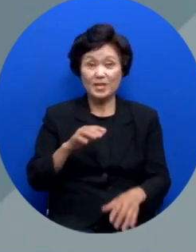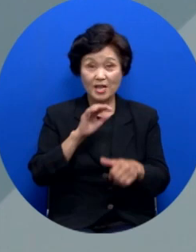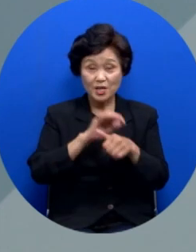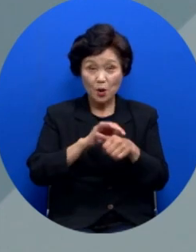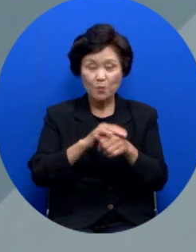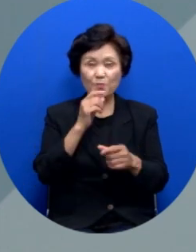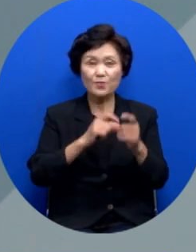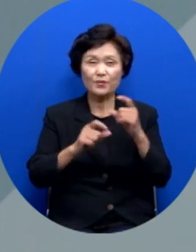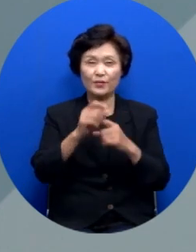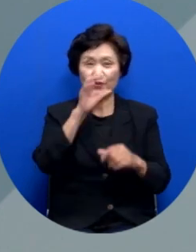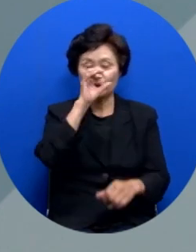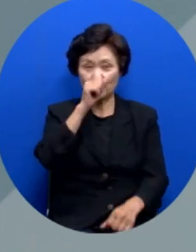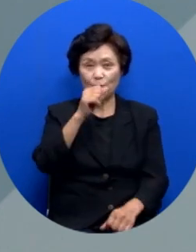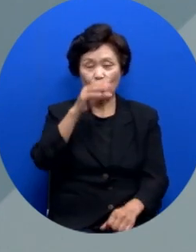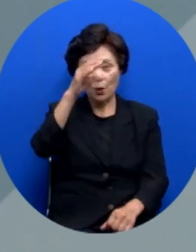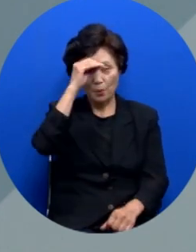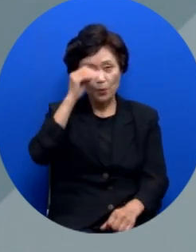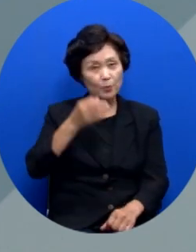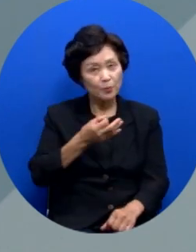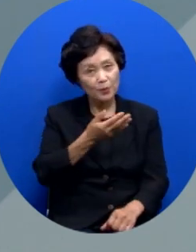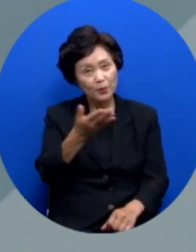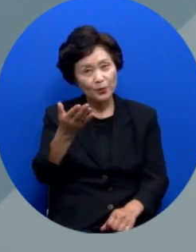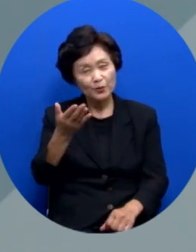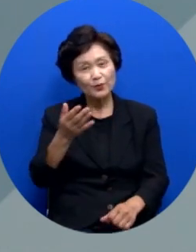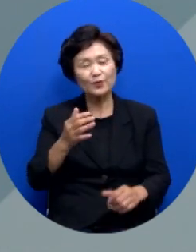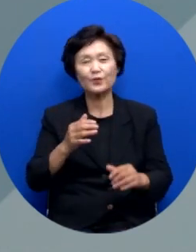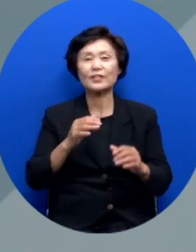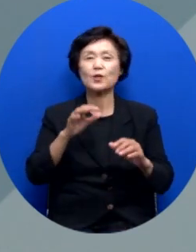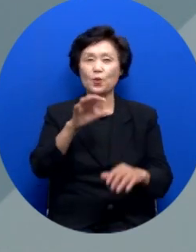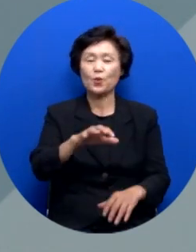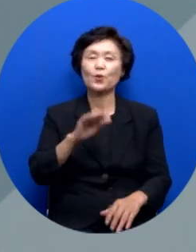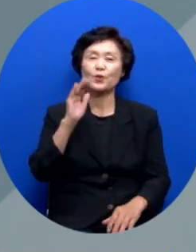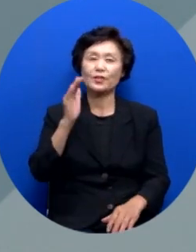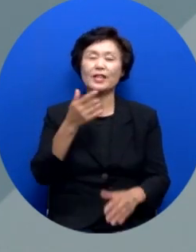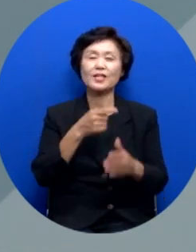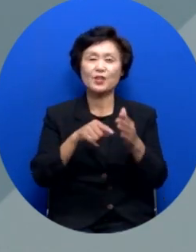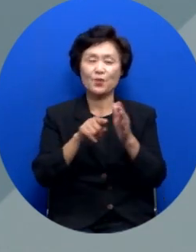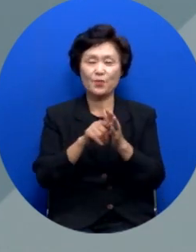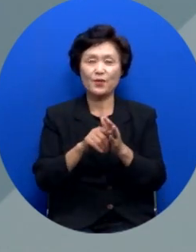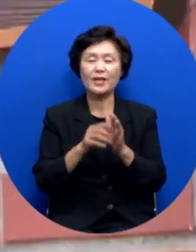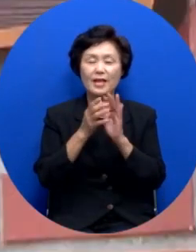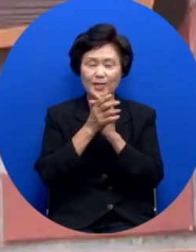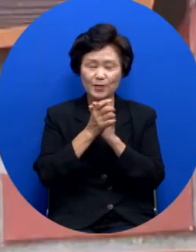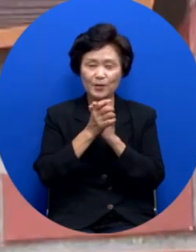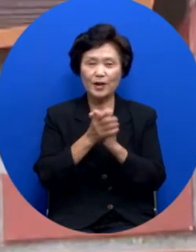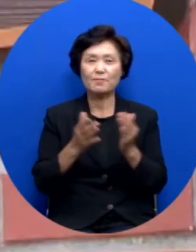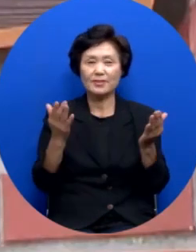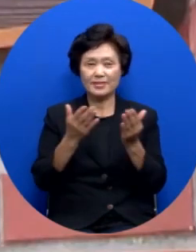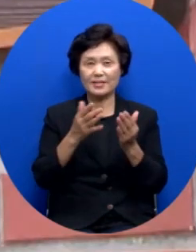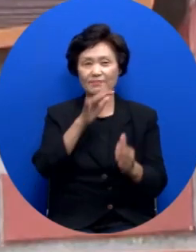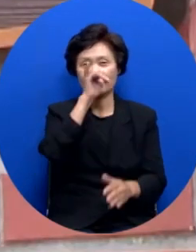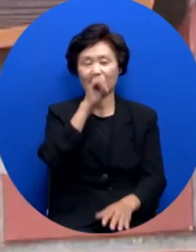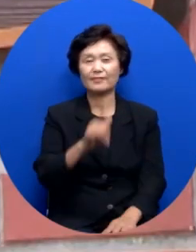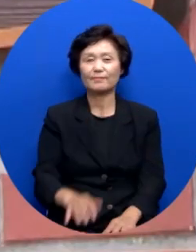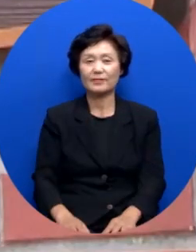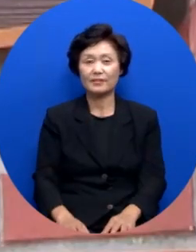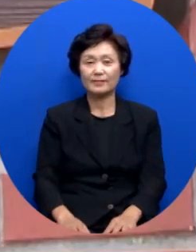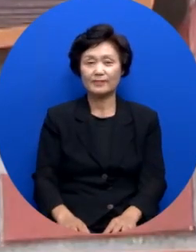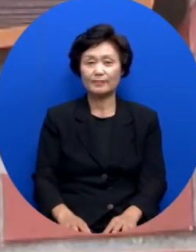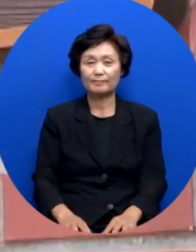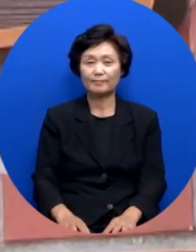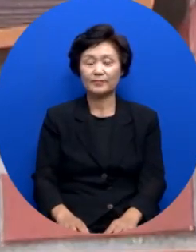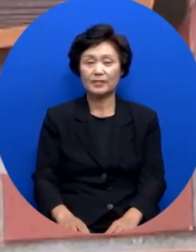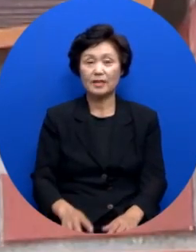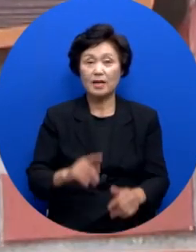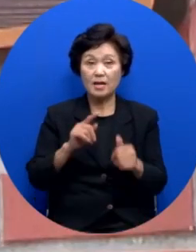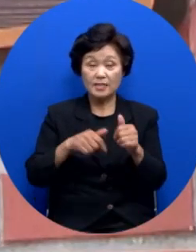더 좋은 모범 사례를 많이 만들 것이라고 믿으면서 기도하면서 일하고 있습니다. 네. 지역교육 생태계를